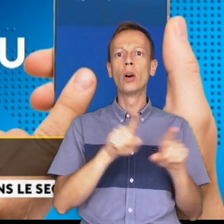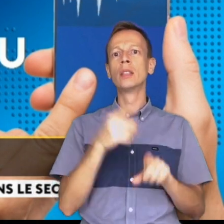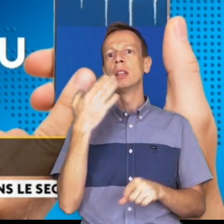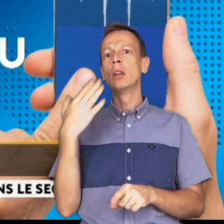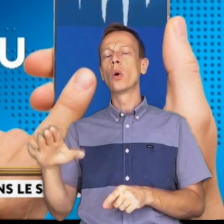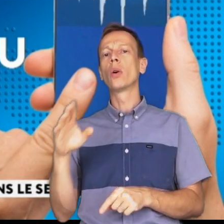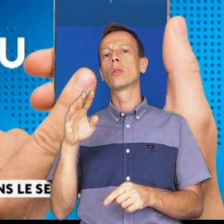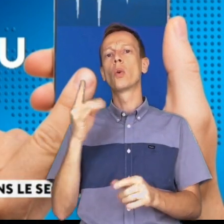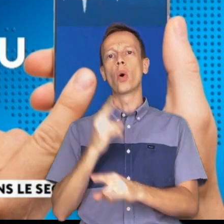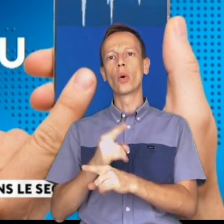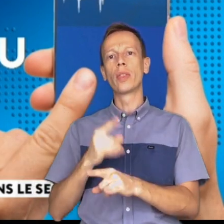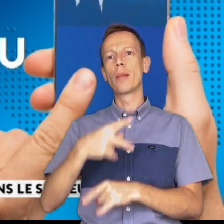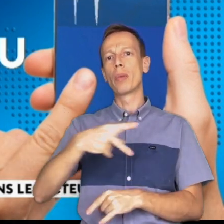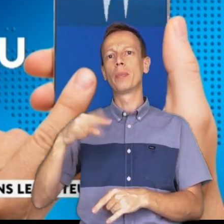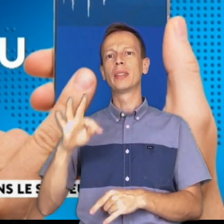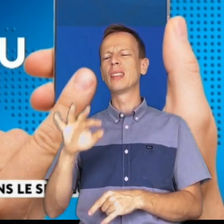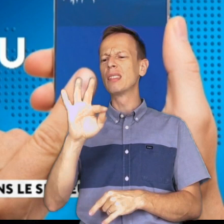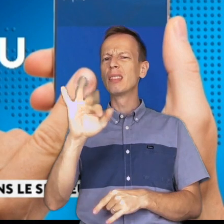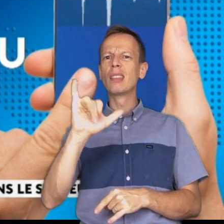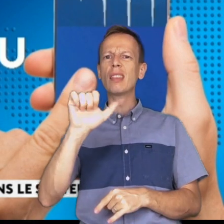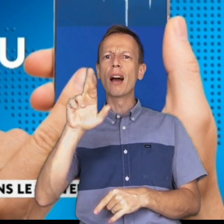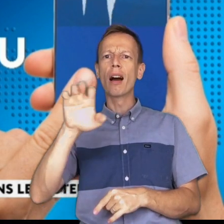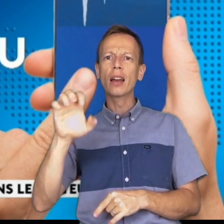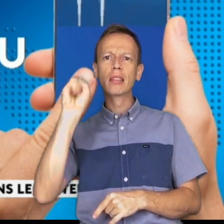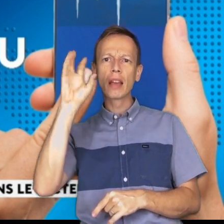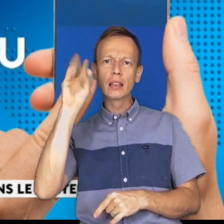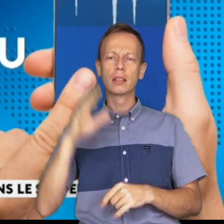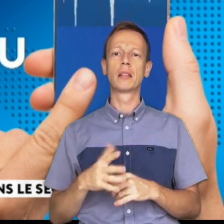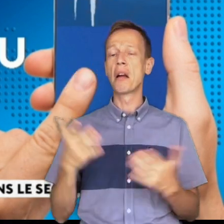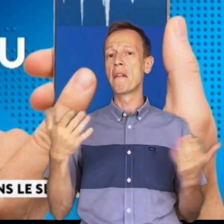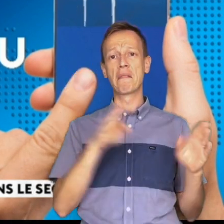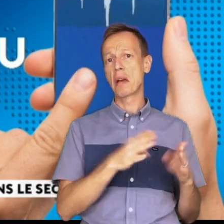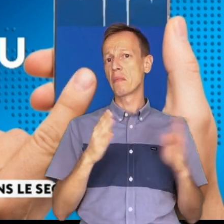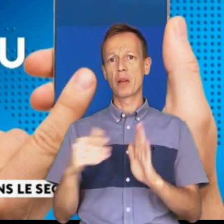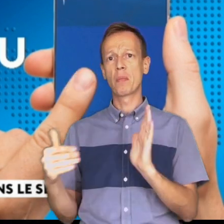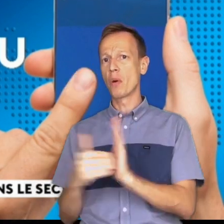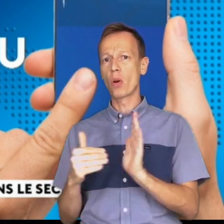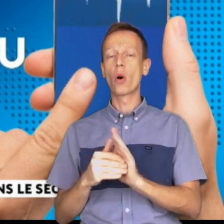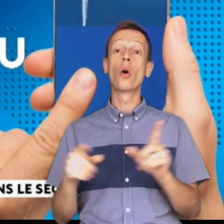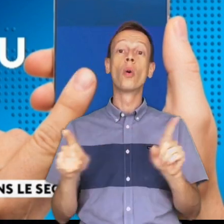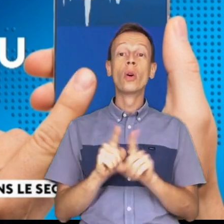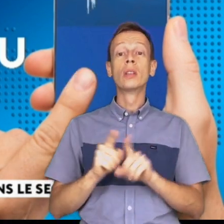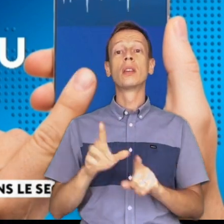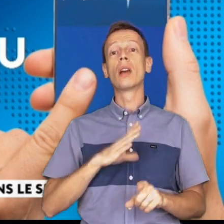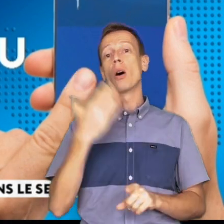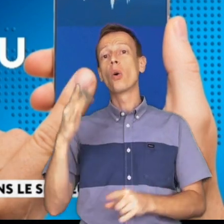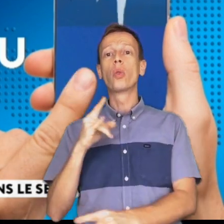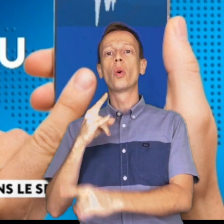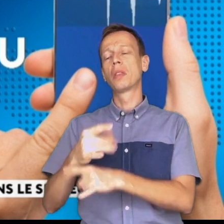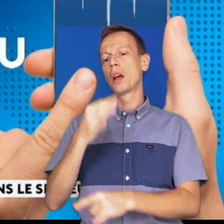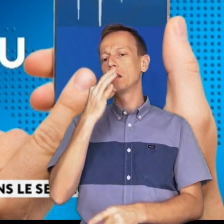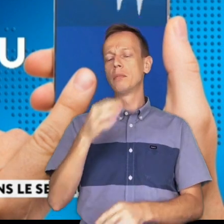l'hôtel Tiare Teiki, et puis certains ont choisi d'avancer des programmes d'investissement, de